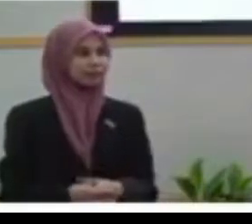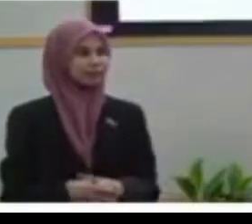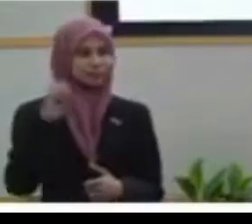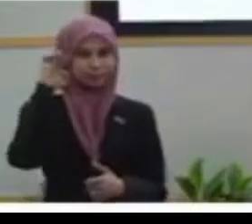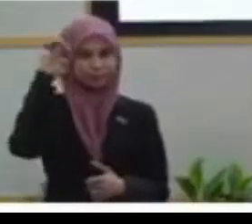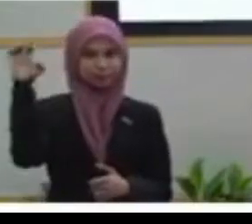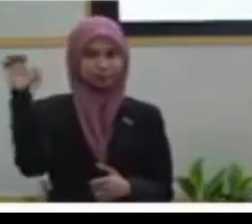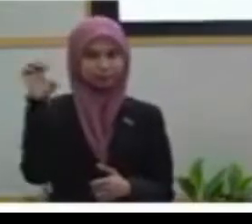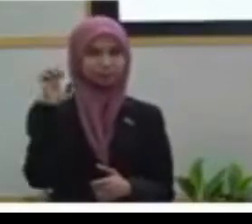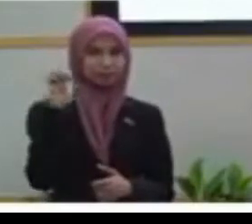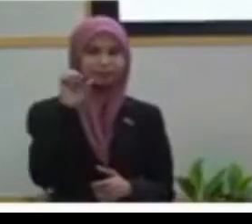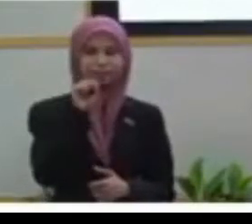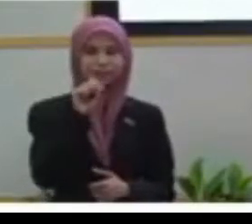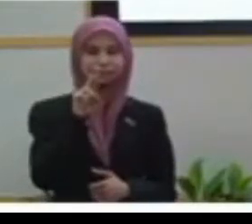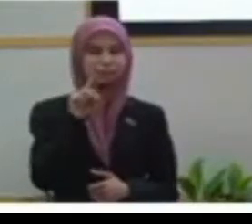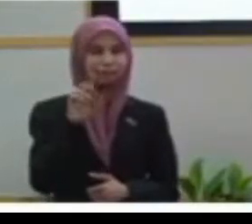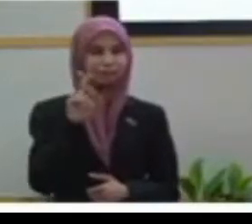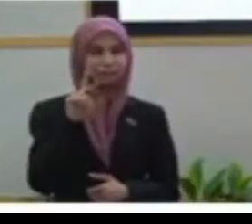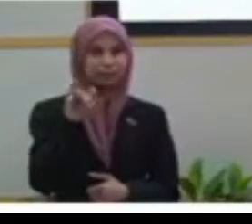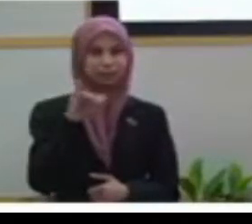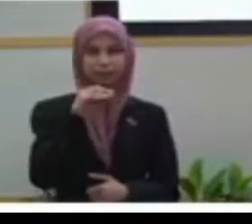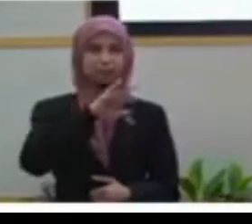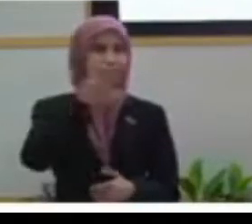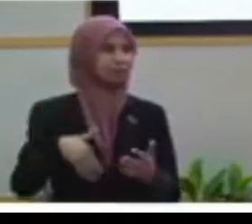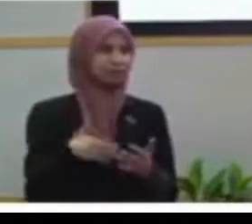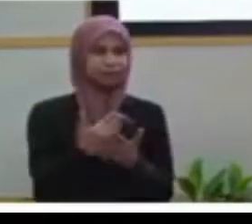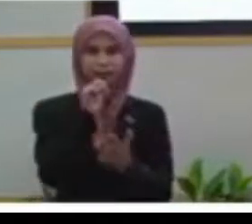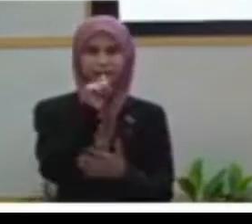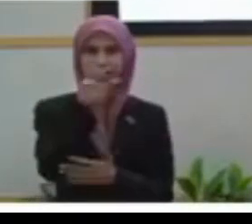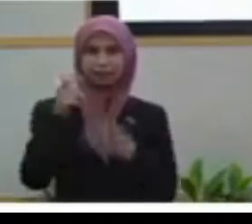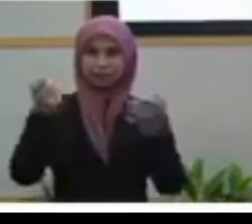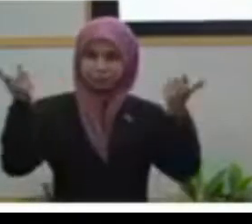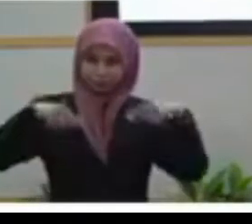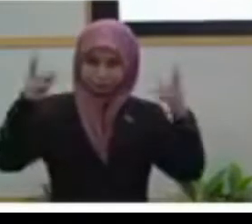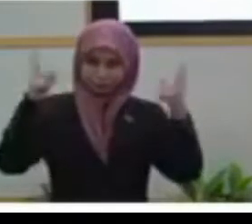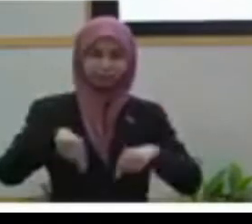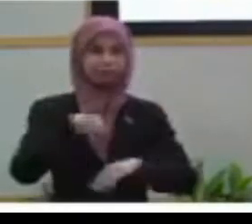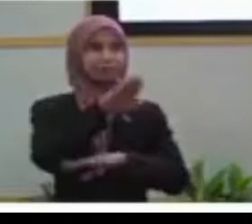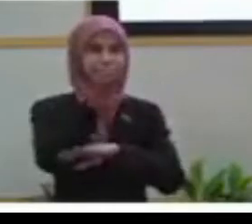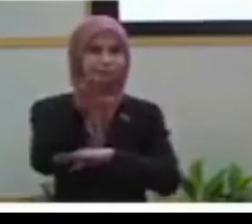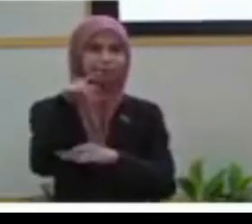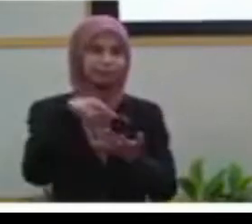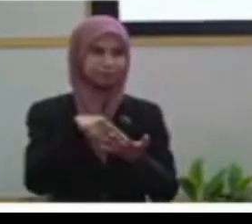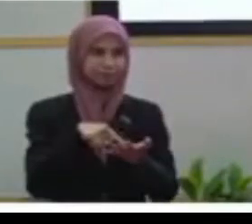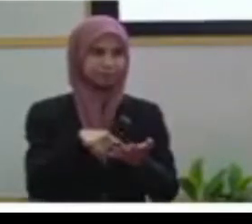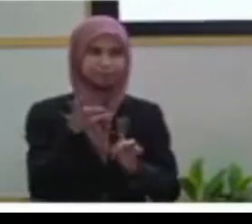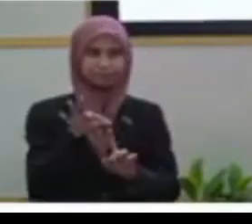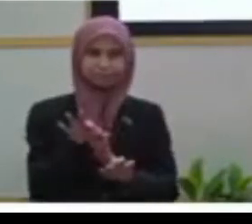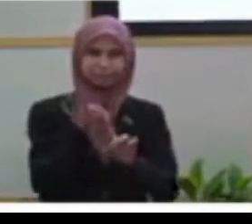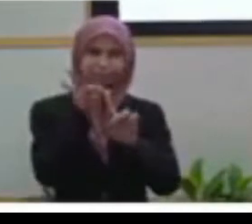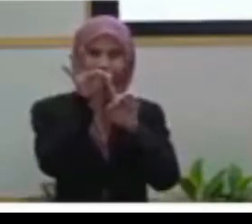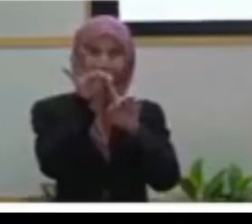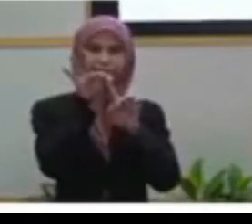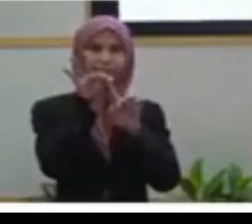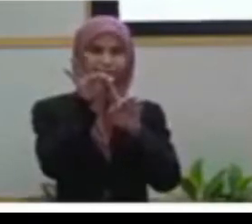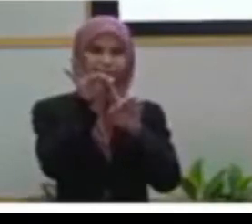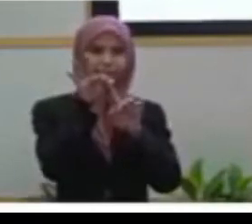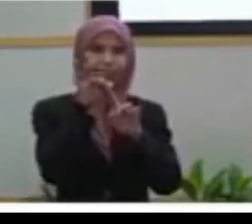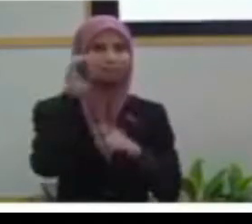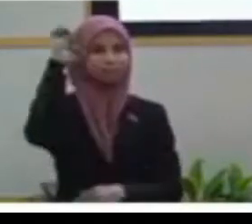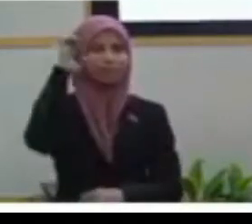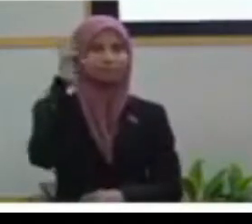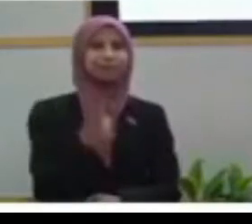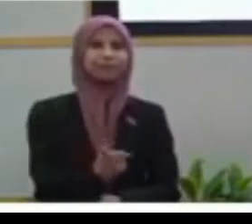Cik Muhammad Suzuki dan juga semua ahli majlis yang hadir pada petang ini. Khususnya Cik Siddiq